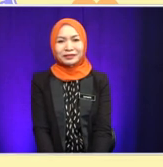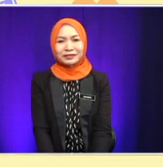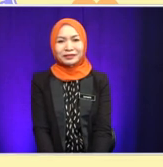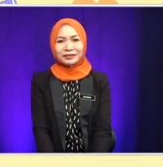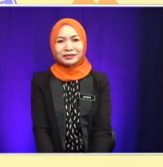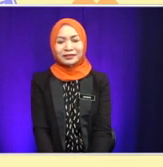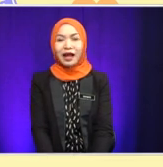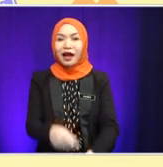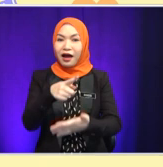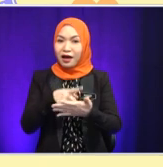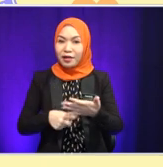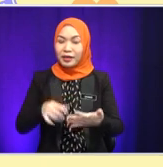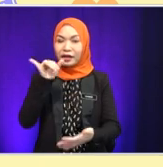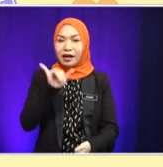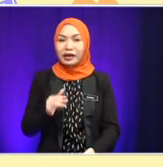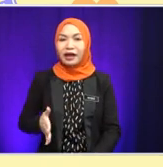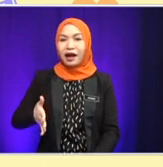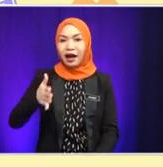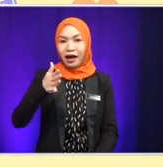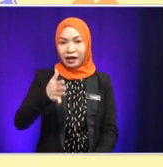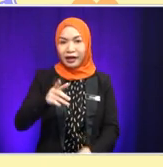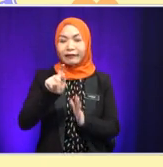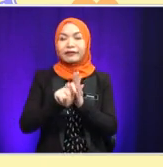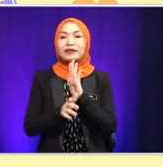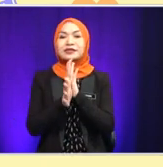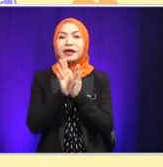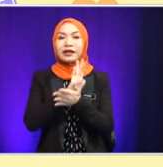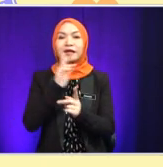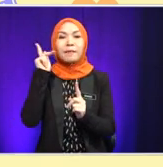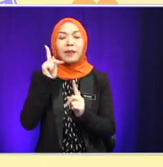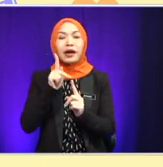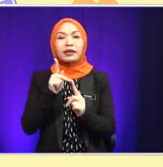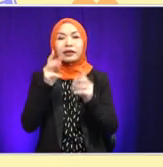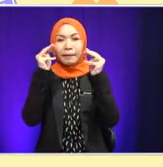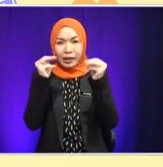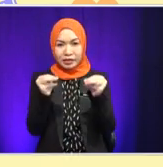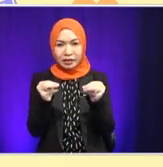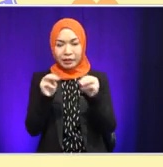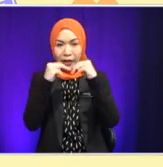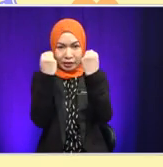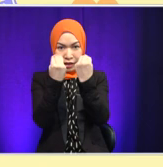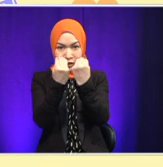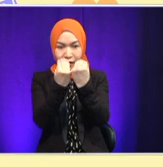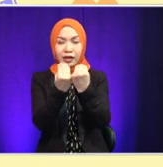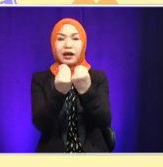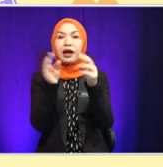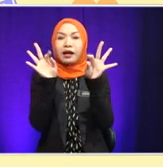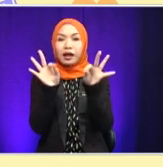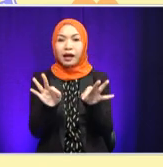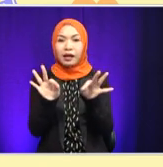apakah yang akan berlaku kepada masyarakat dan negara sekiranya semua kaum bertindak seperti niklat